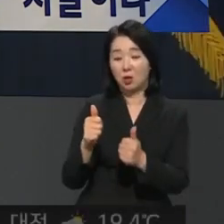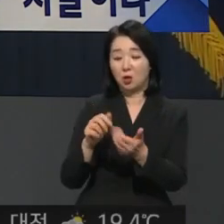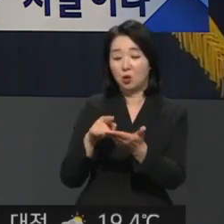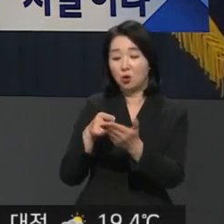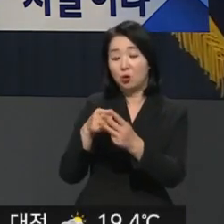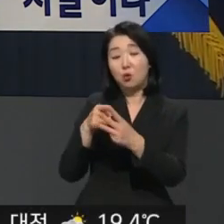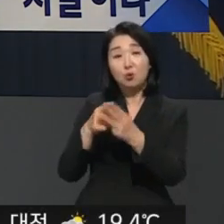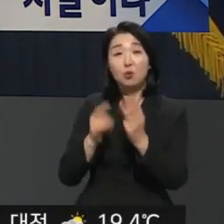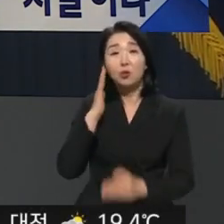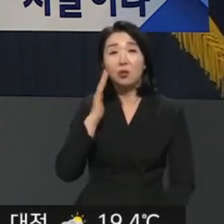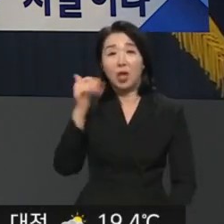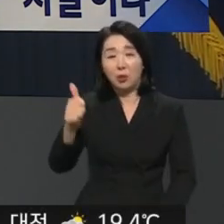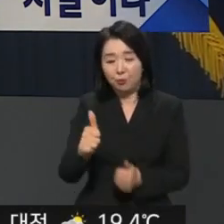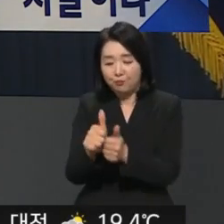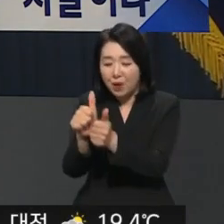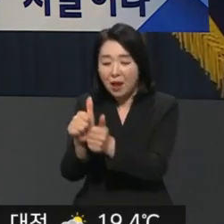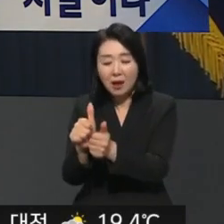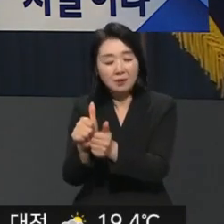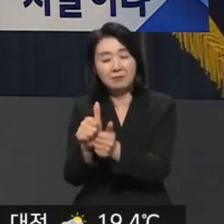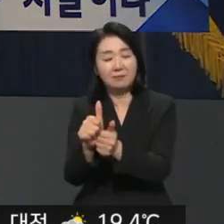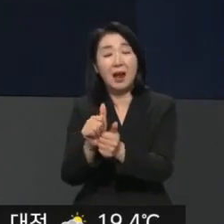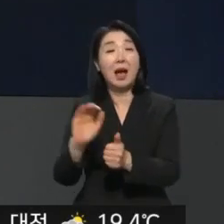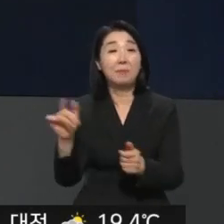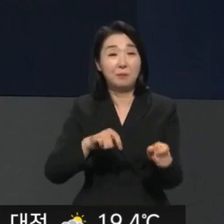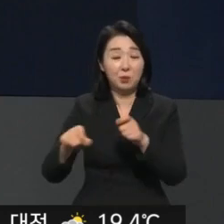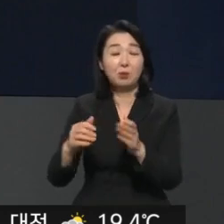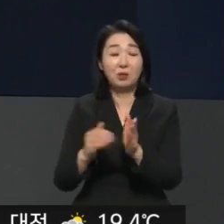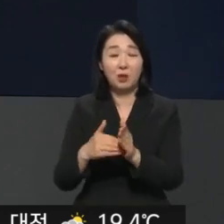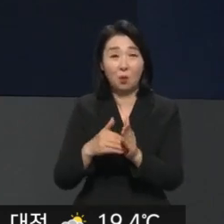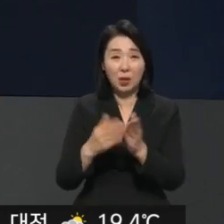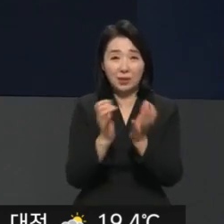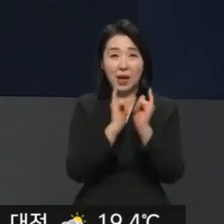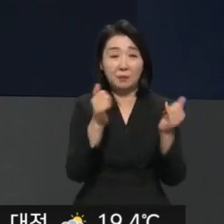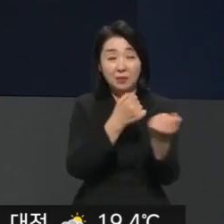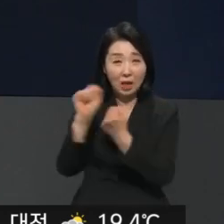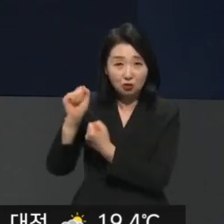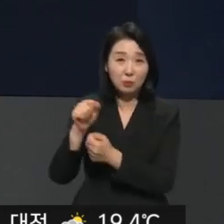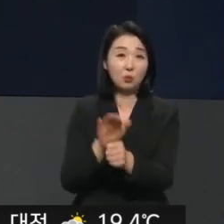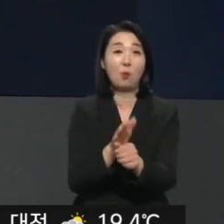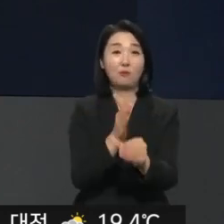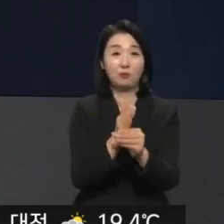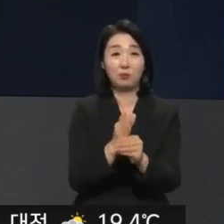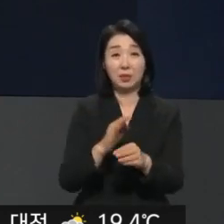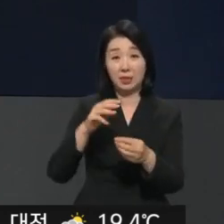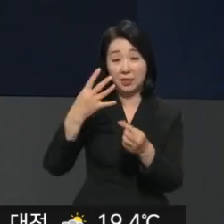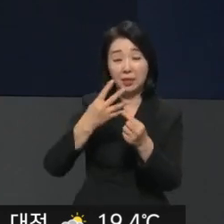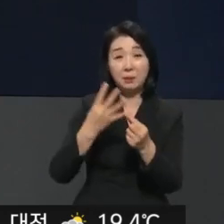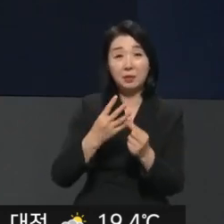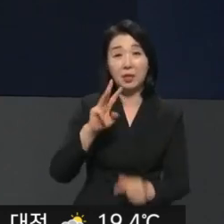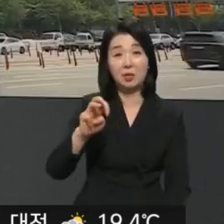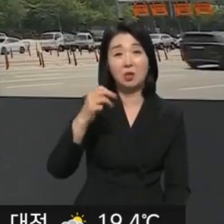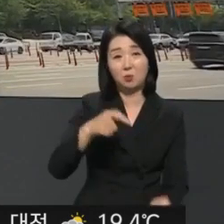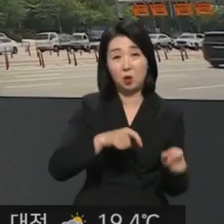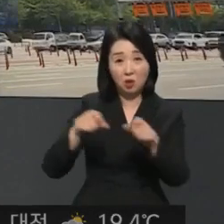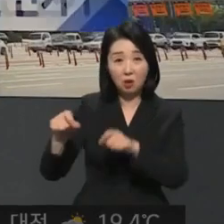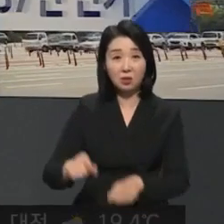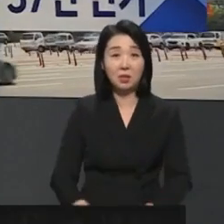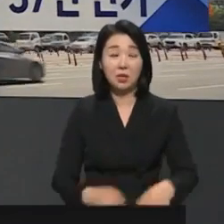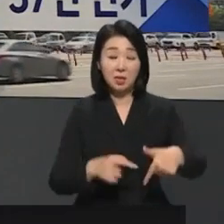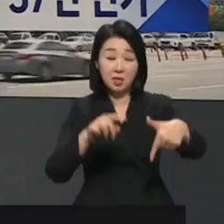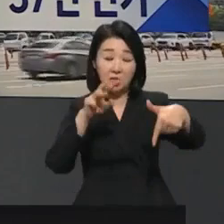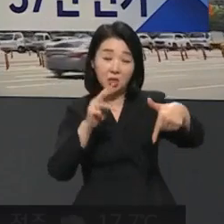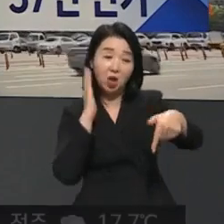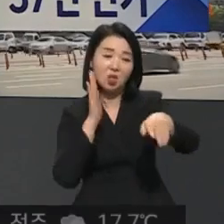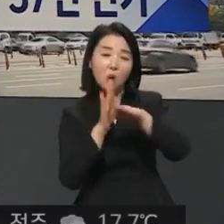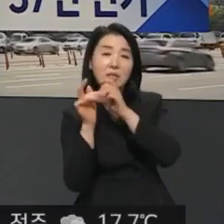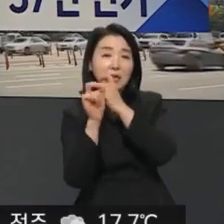교민 탈출 작전을 지휘 중입니다. 네, 다음 픽은 37건 연기로 갑니다. 인천 미추홀구 전세 사기 피해와